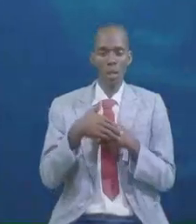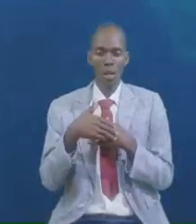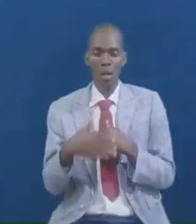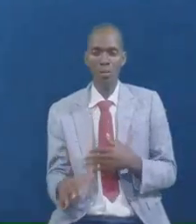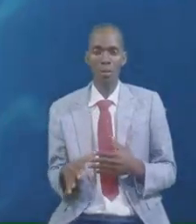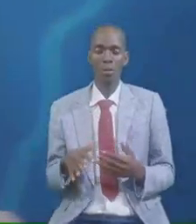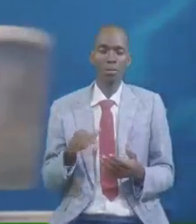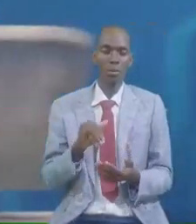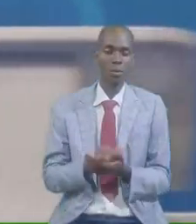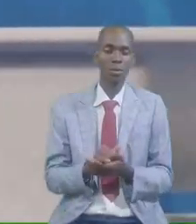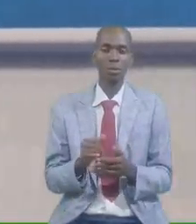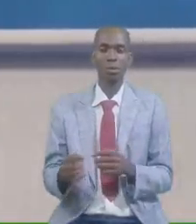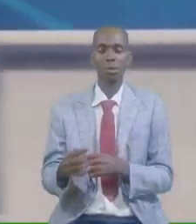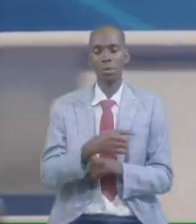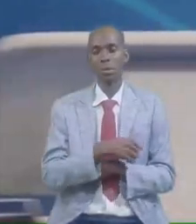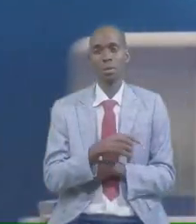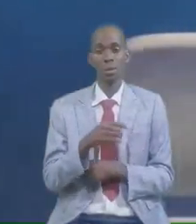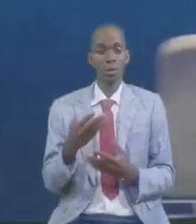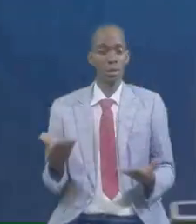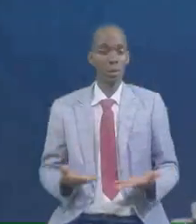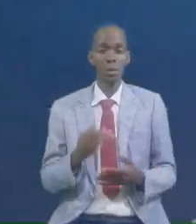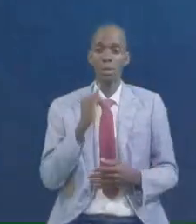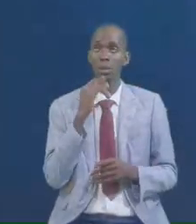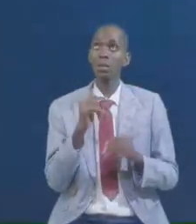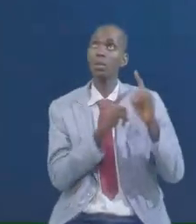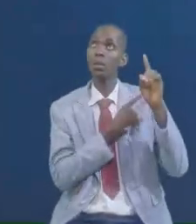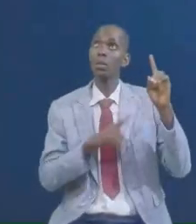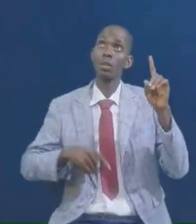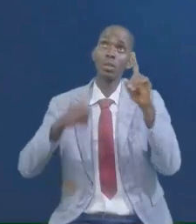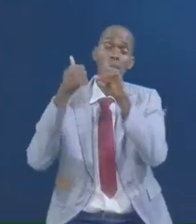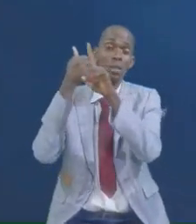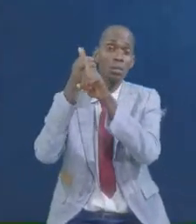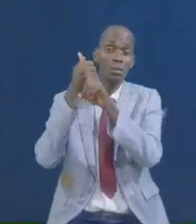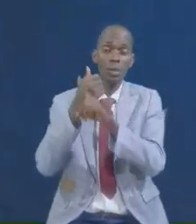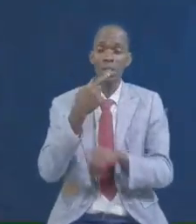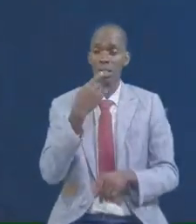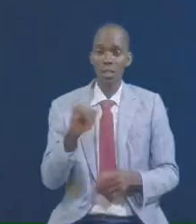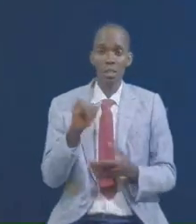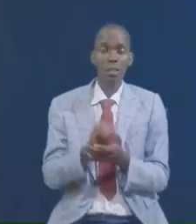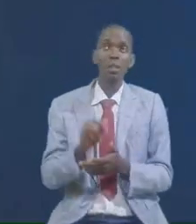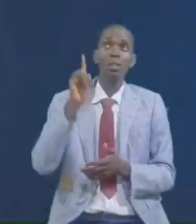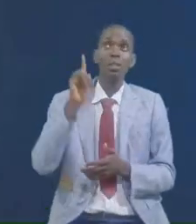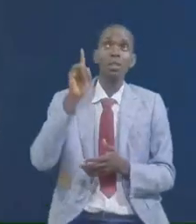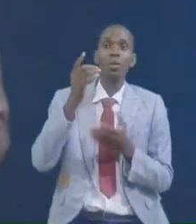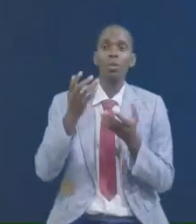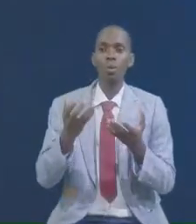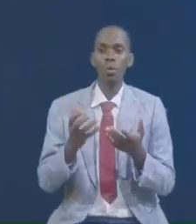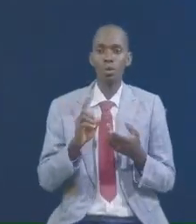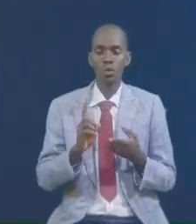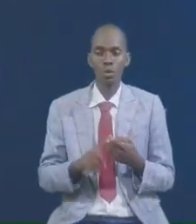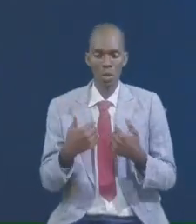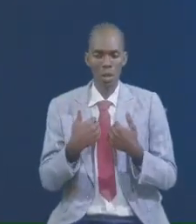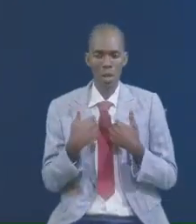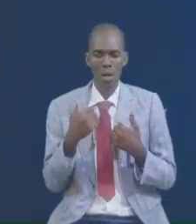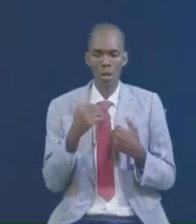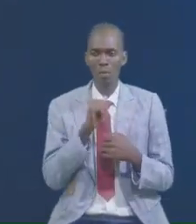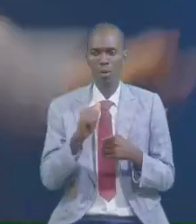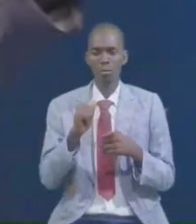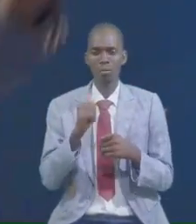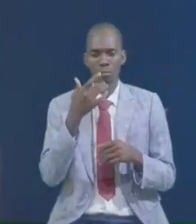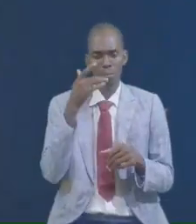jours-là, dit. Voici le Seigneur lui-même qui dit qu'il veut faire une alliance avec